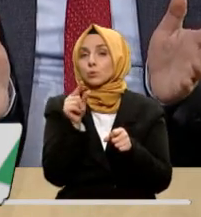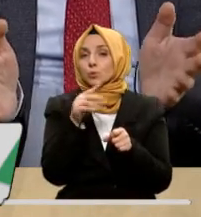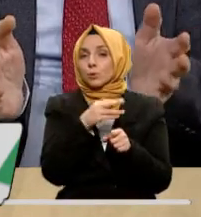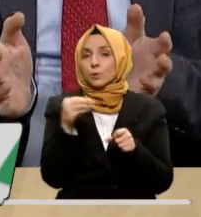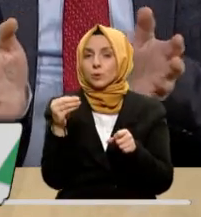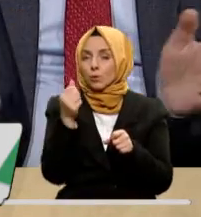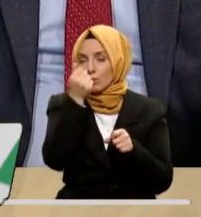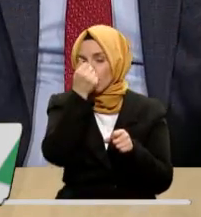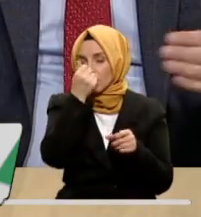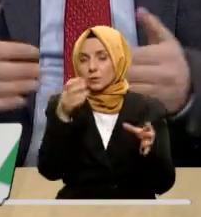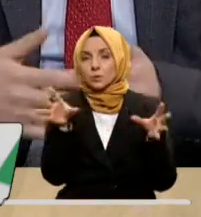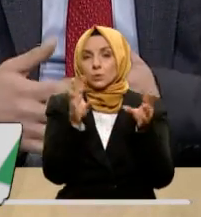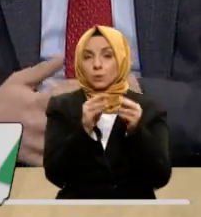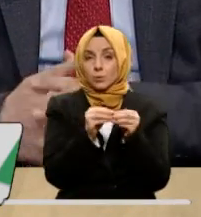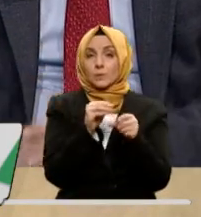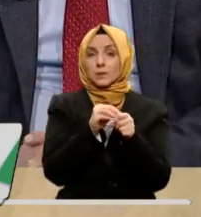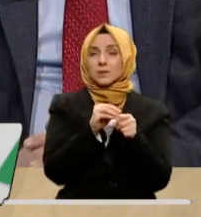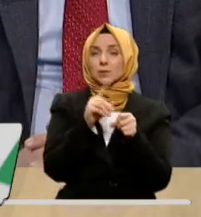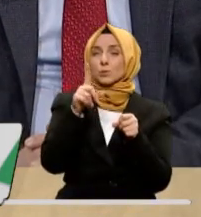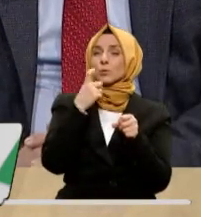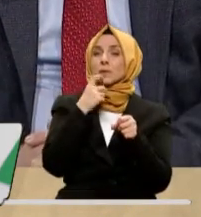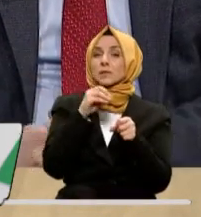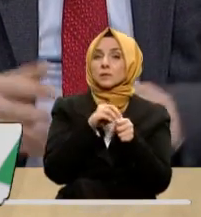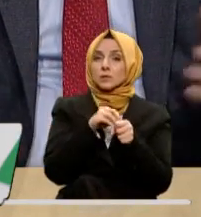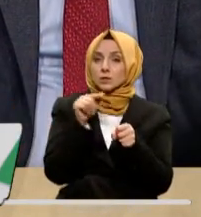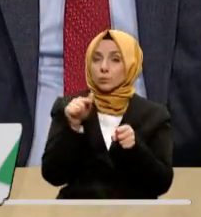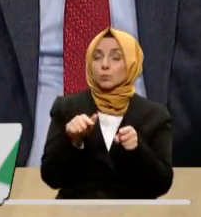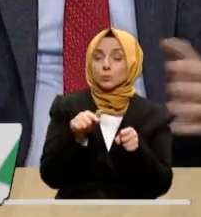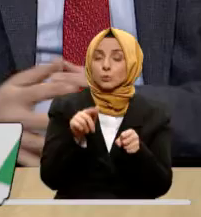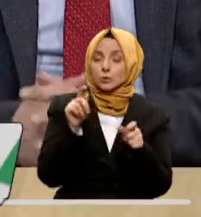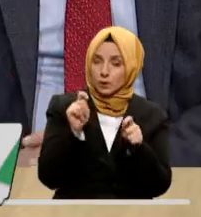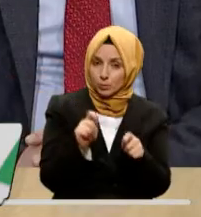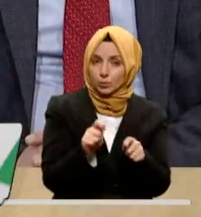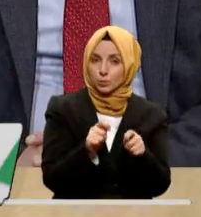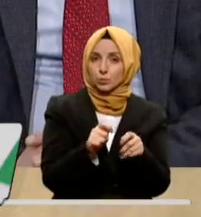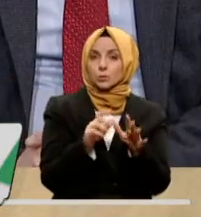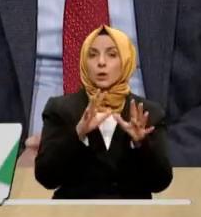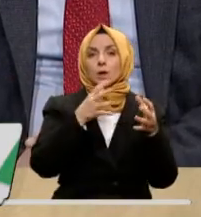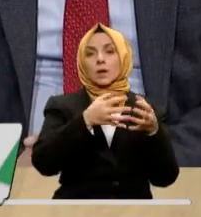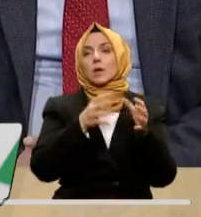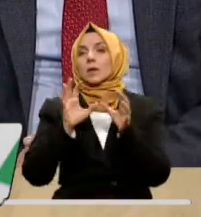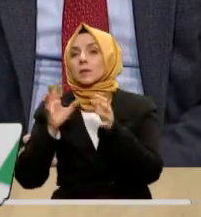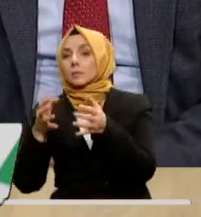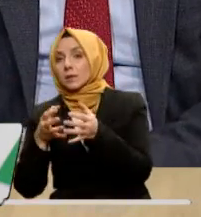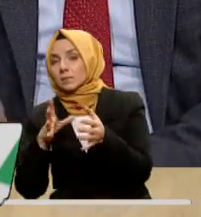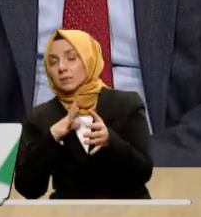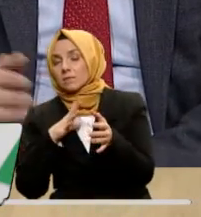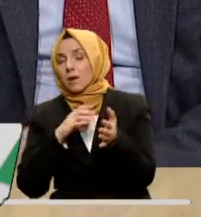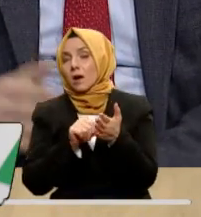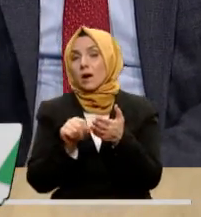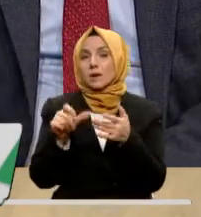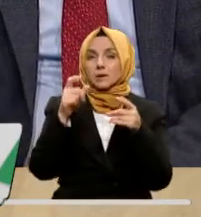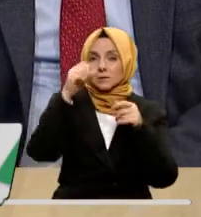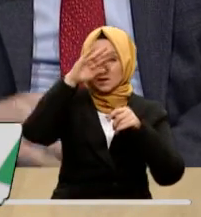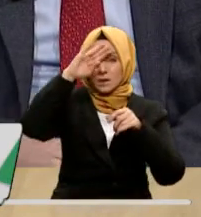Bunu biz 3000 kişilik bir kocaman bir ekiple sağlıyoruz her hastanede bu ekipleri kurmak mümkün değildir ve